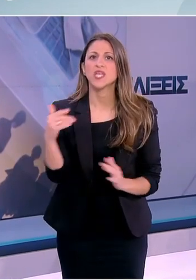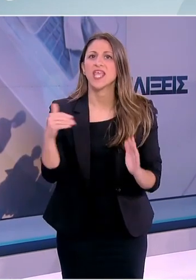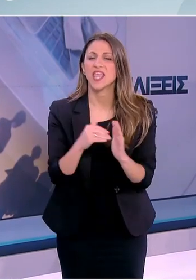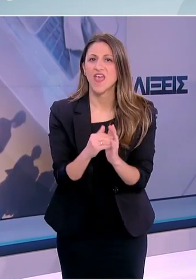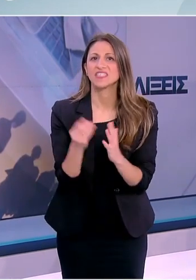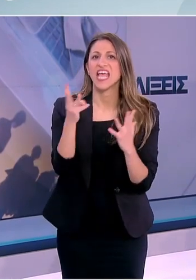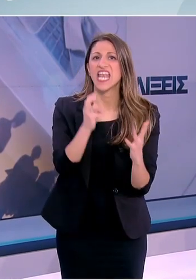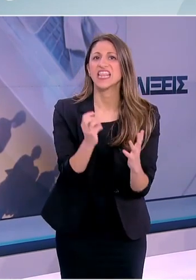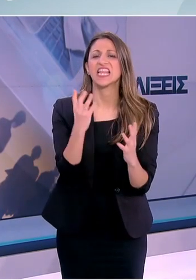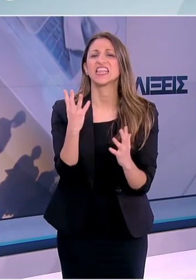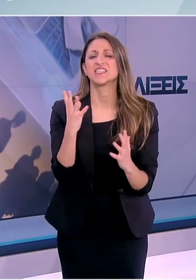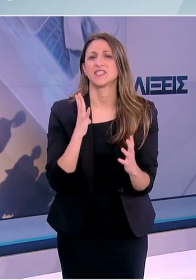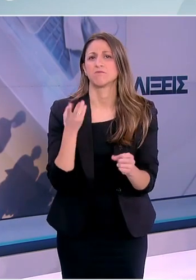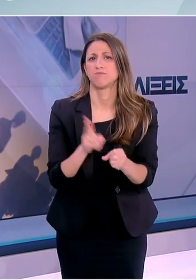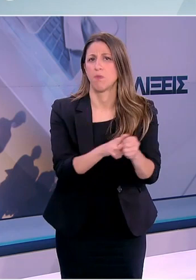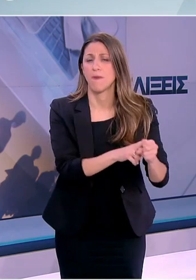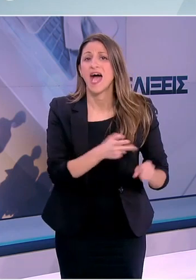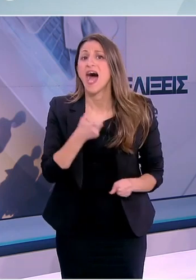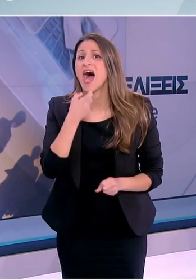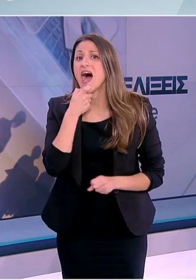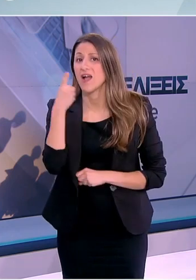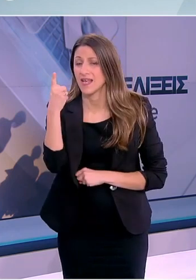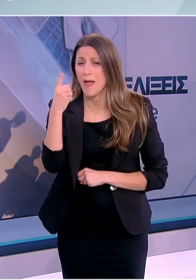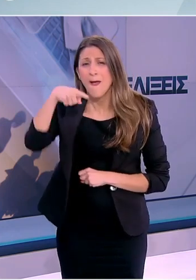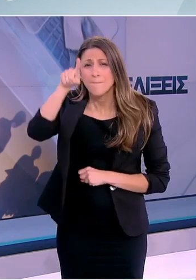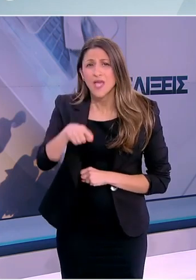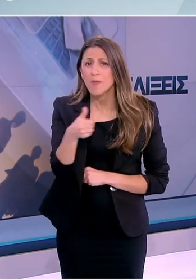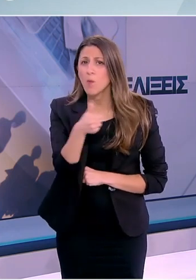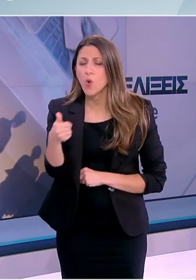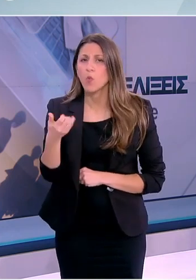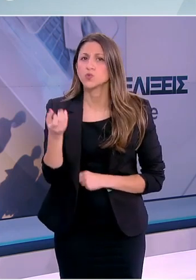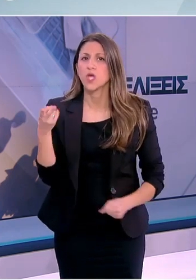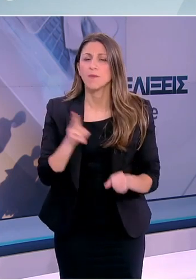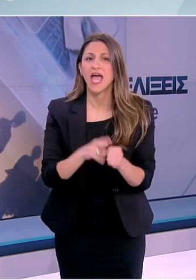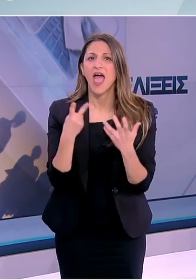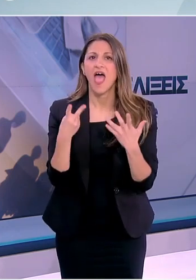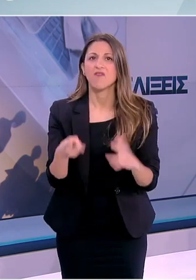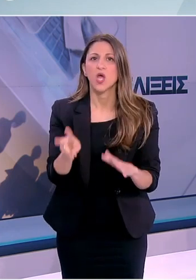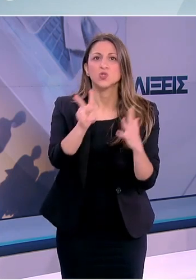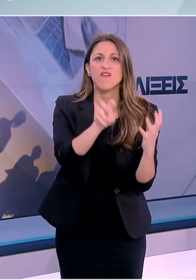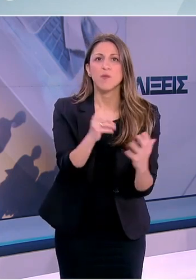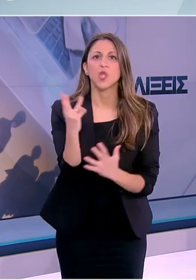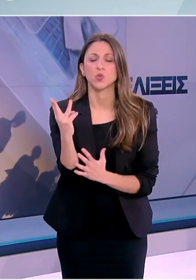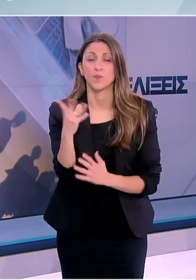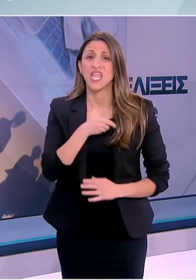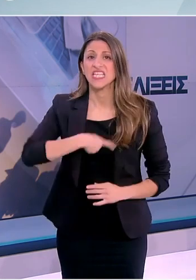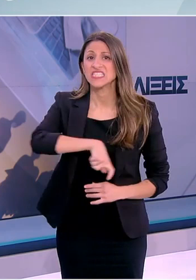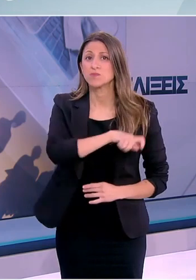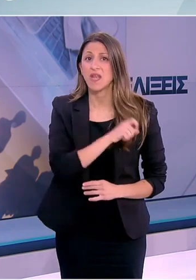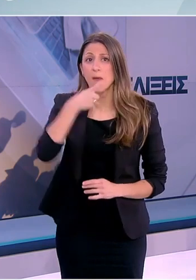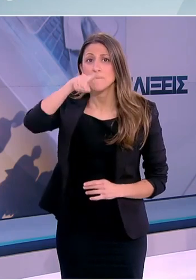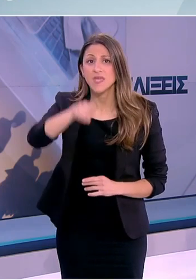121.793 θάνατοι. Στο Ηνωμένο Βασίλειο, σε ένα 24ωρο καταγράφησαν 778 θάνατοι και στην Ισπανία